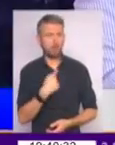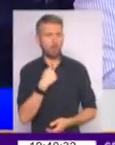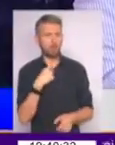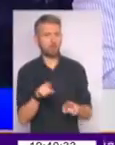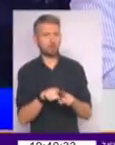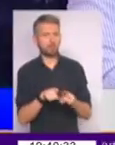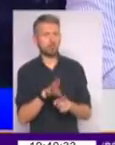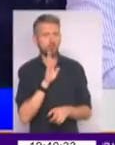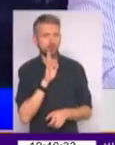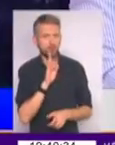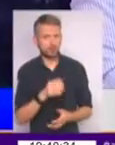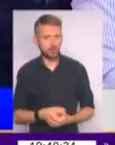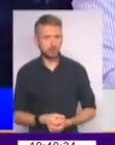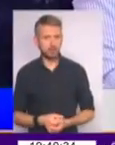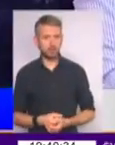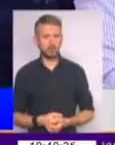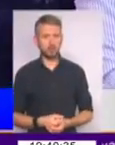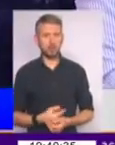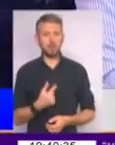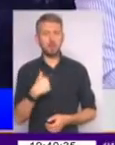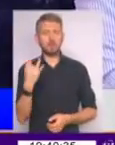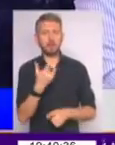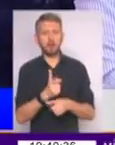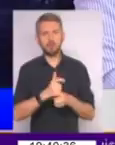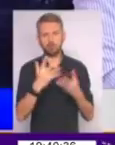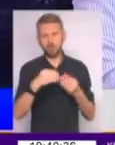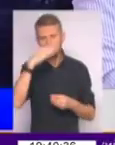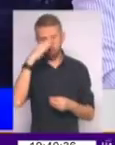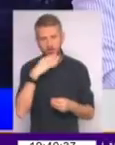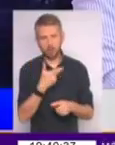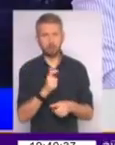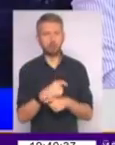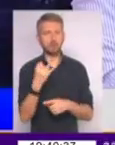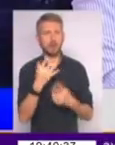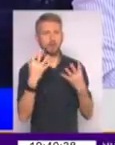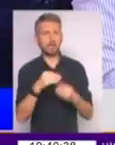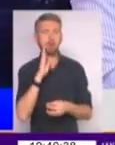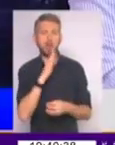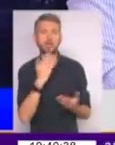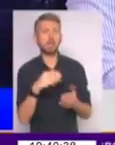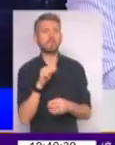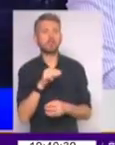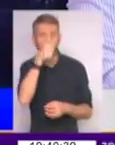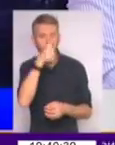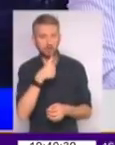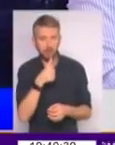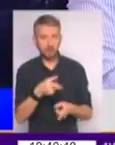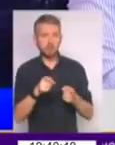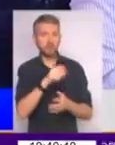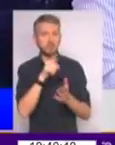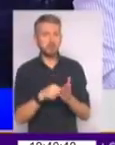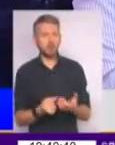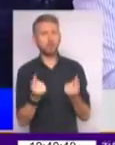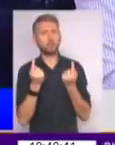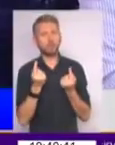Його цікаві. Мене цікавить більше День батька і більше цікавить День матері, який в травні є. Так, справжнє питання дійсно